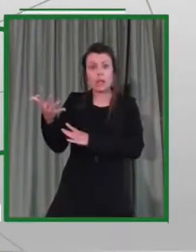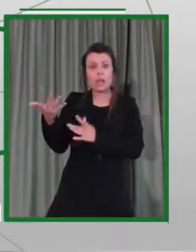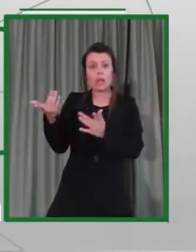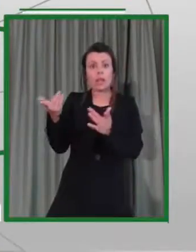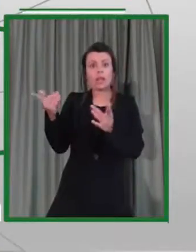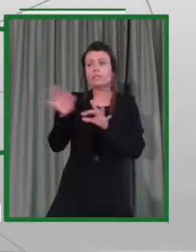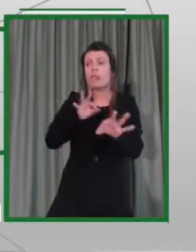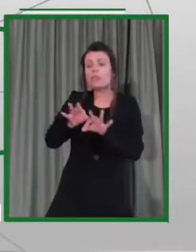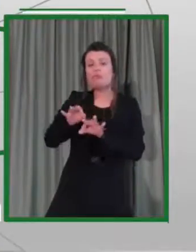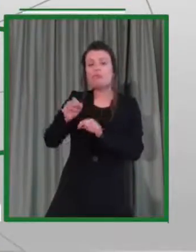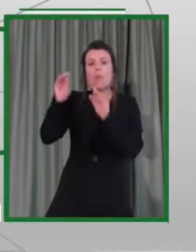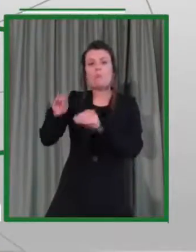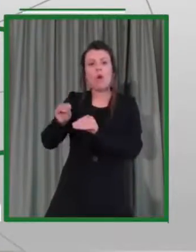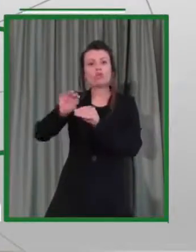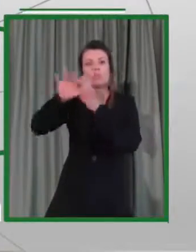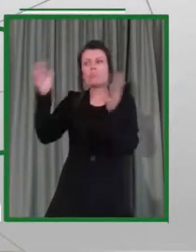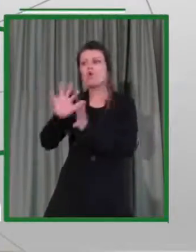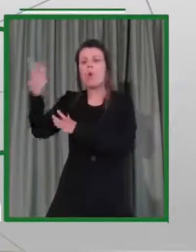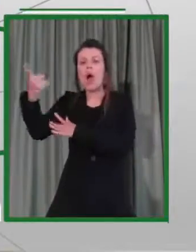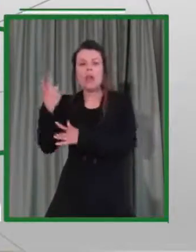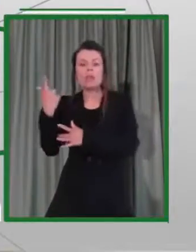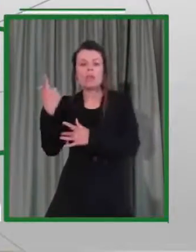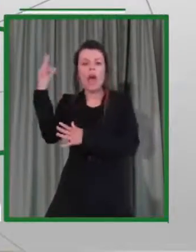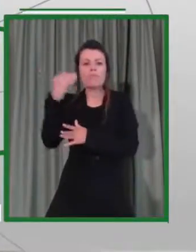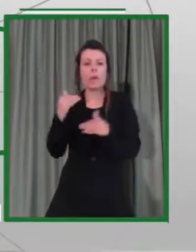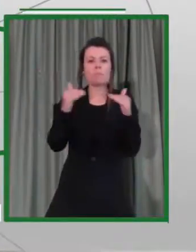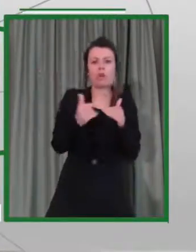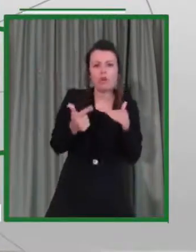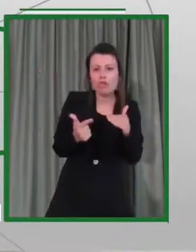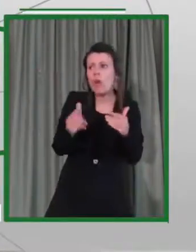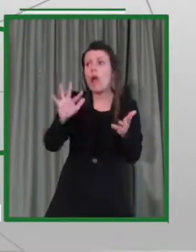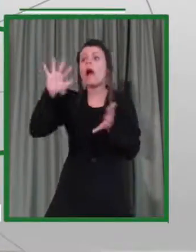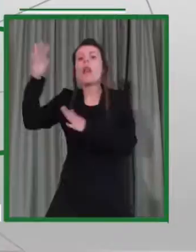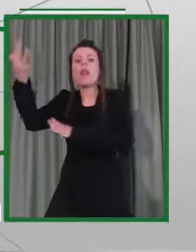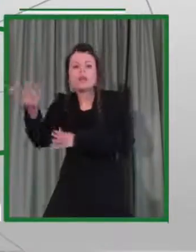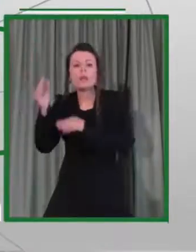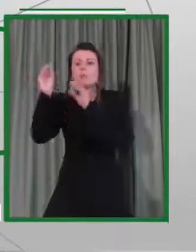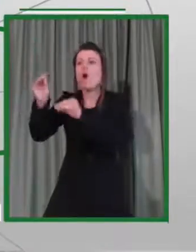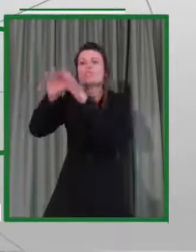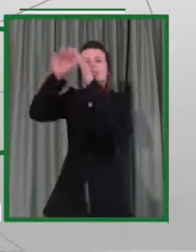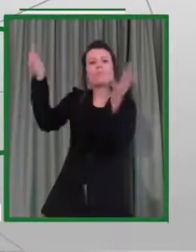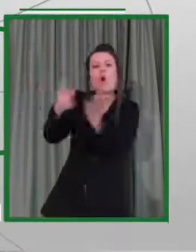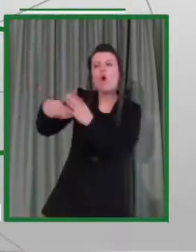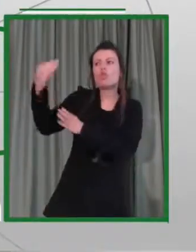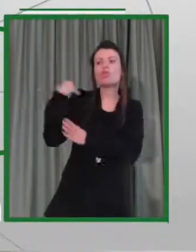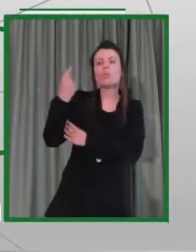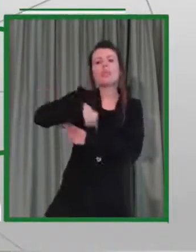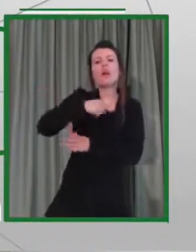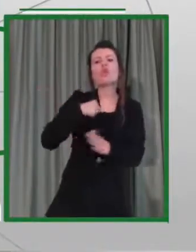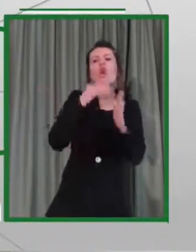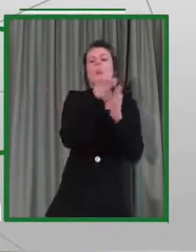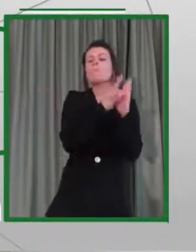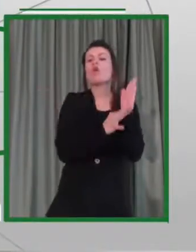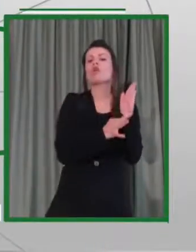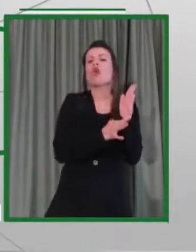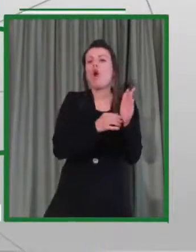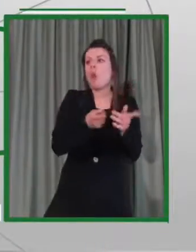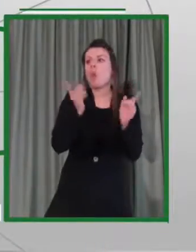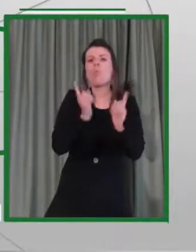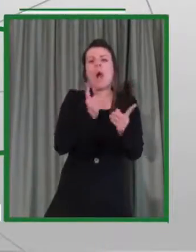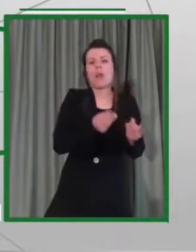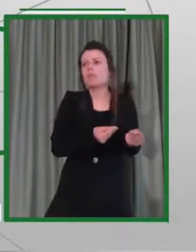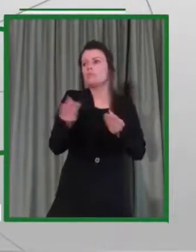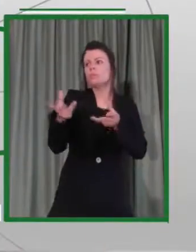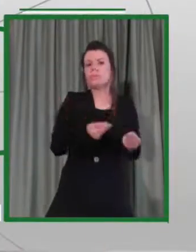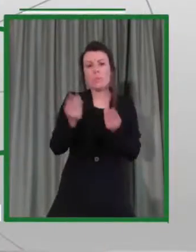mondo ci stanno ancora chiedendo quali sono i nostri protocolli, ma dif è difficile decidere e